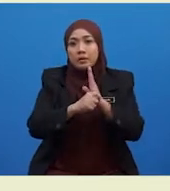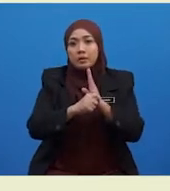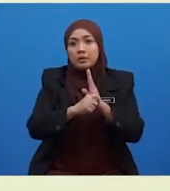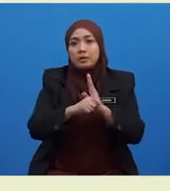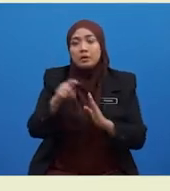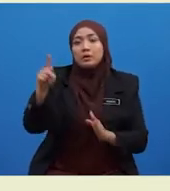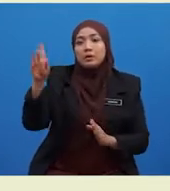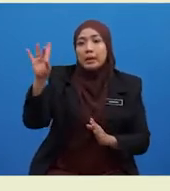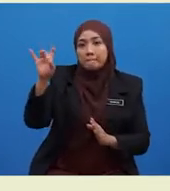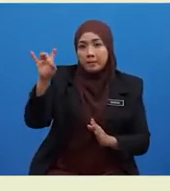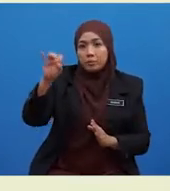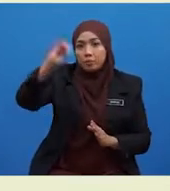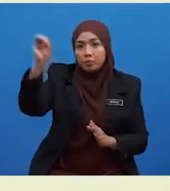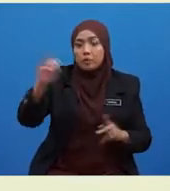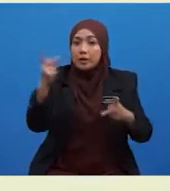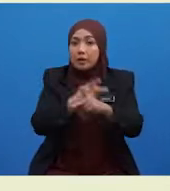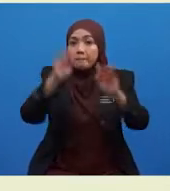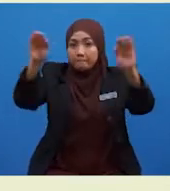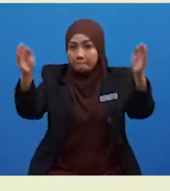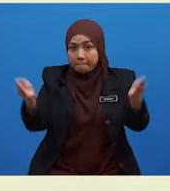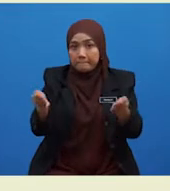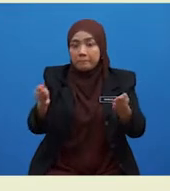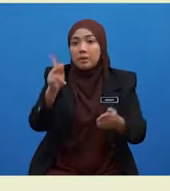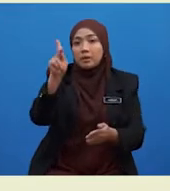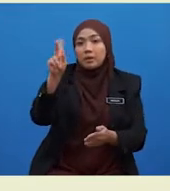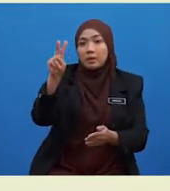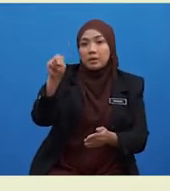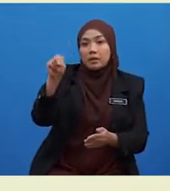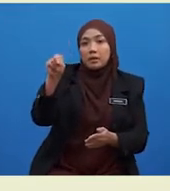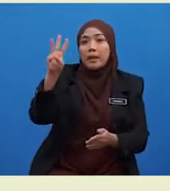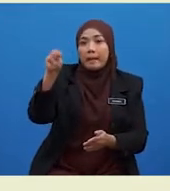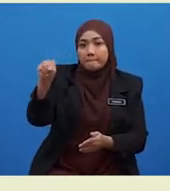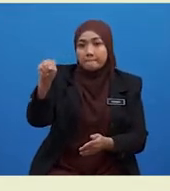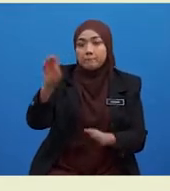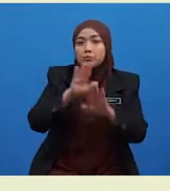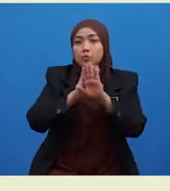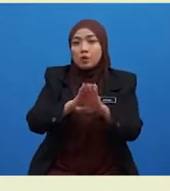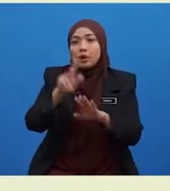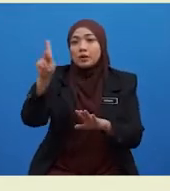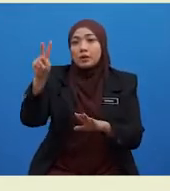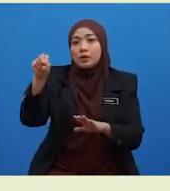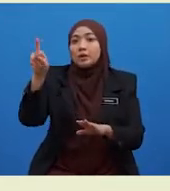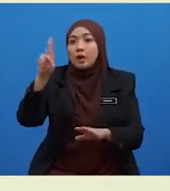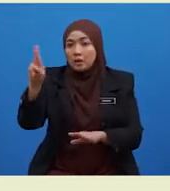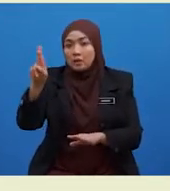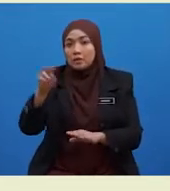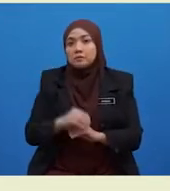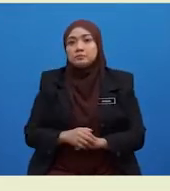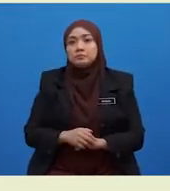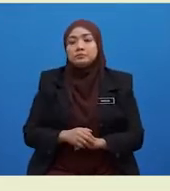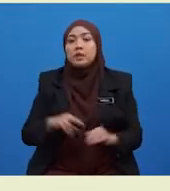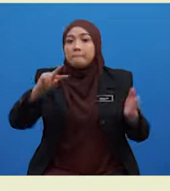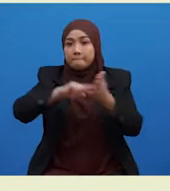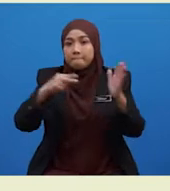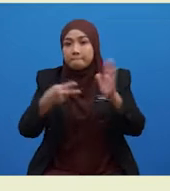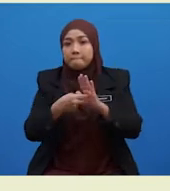tambah 80% didarabkan dalam kurungan kadar nadi maksimum tolak kadar nadi rehat. Kadar